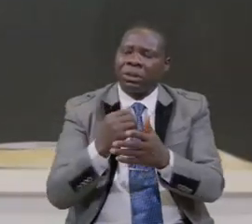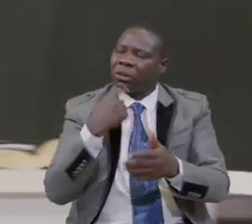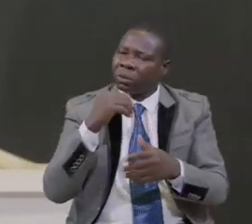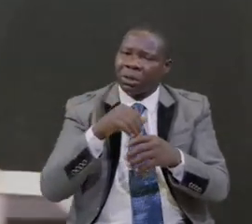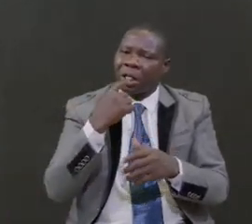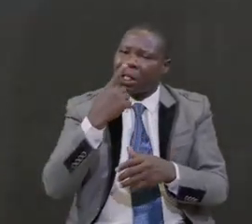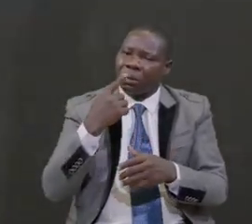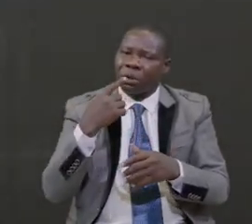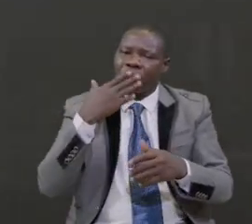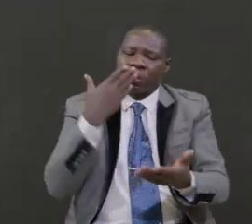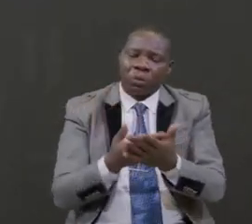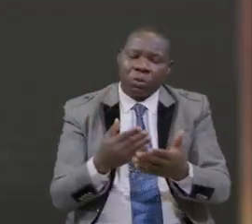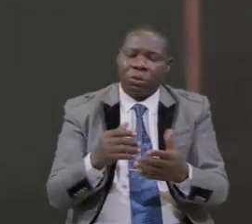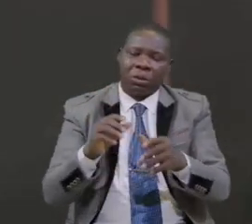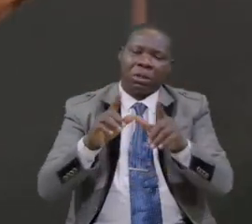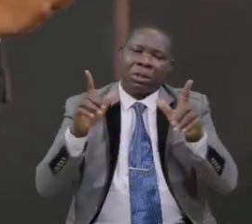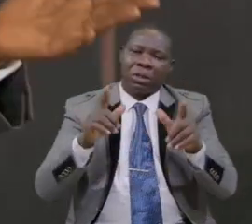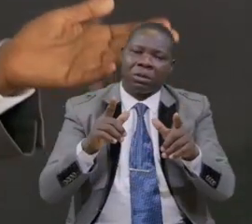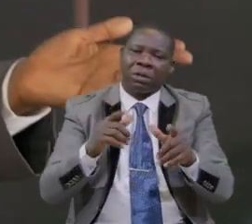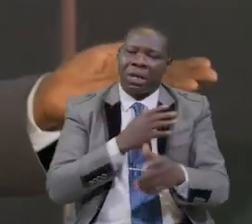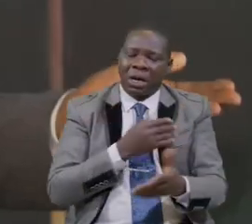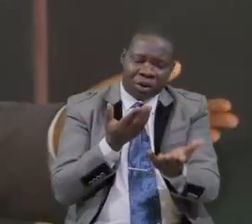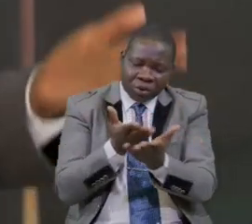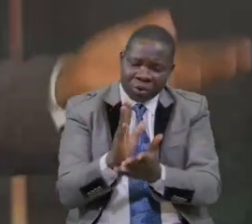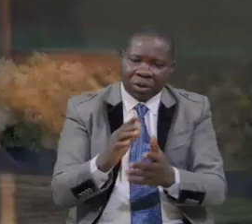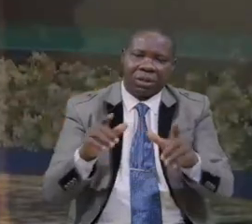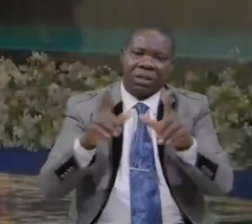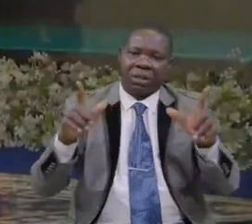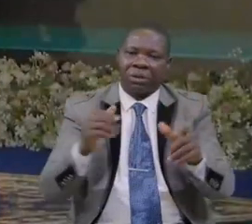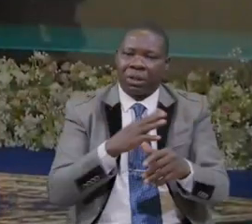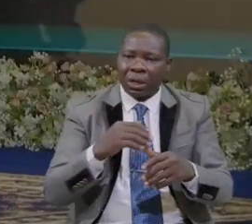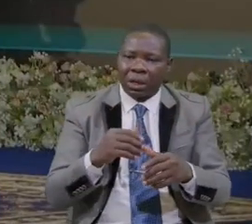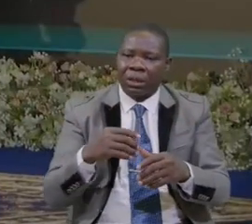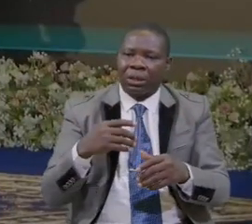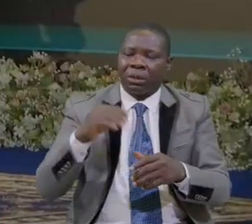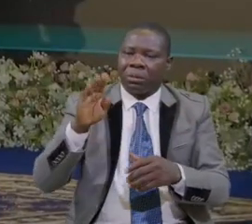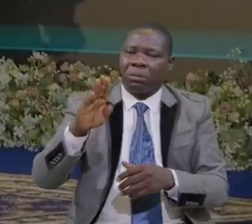parfait, qui était correct grammaticalement. Balaam